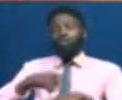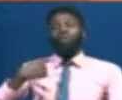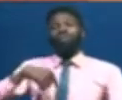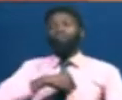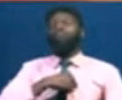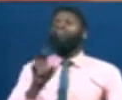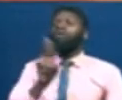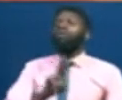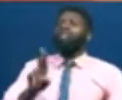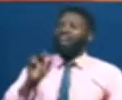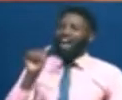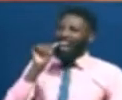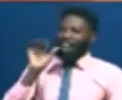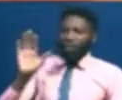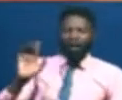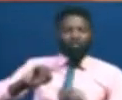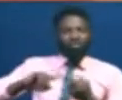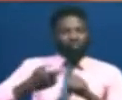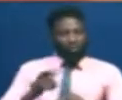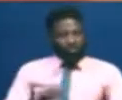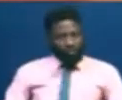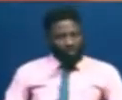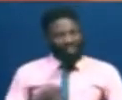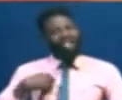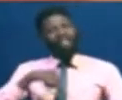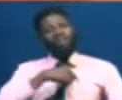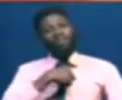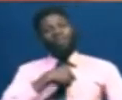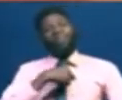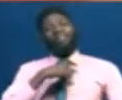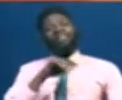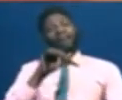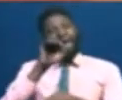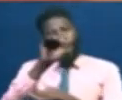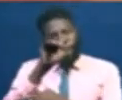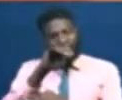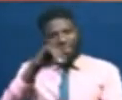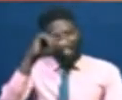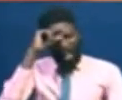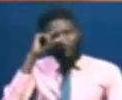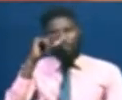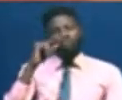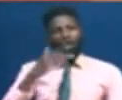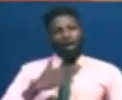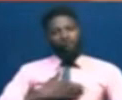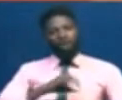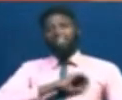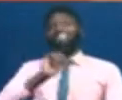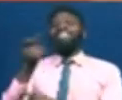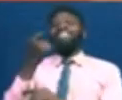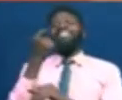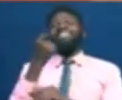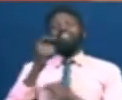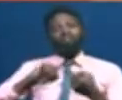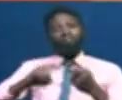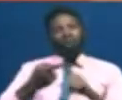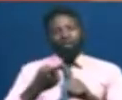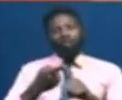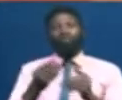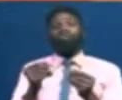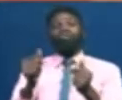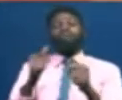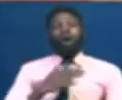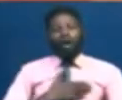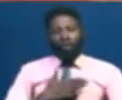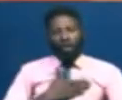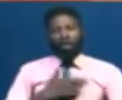serikali, tunataka a Kenyan standard. Ndio kusudi tuanze kuleta mabadiliko na shida zetu kuzizuia barabarani. Tukaketi kwa miaka